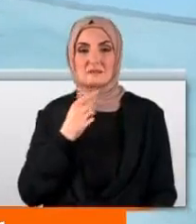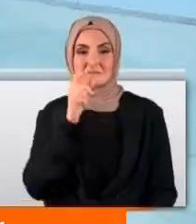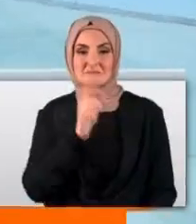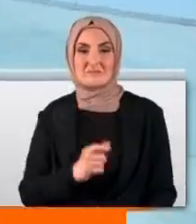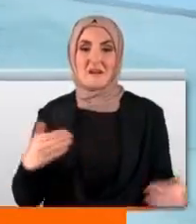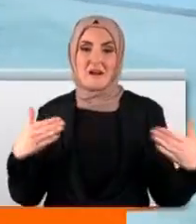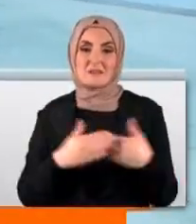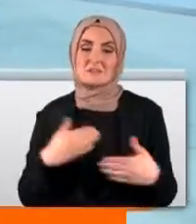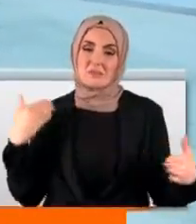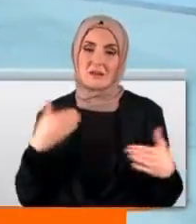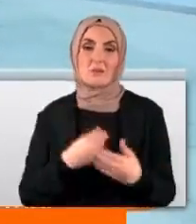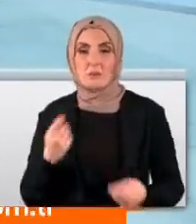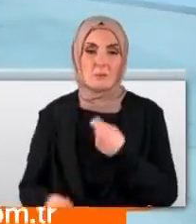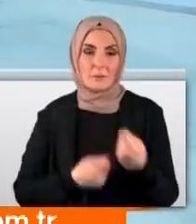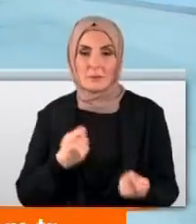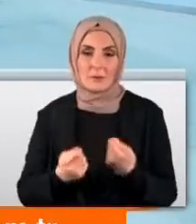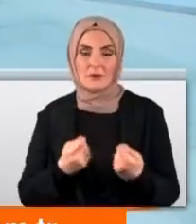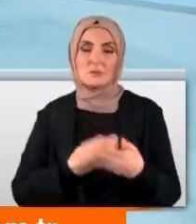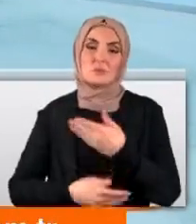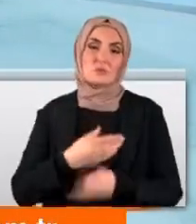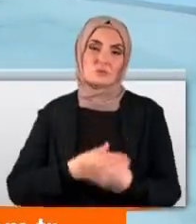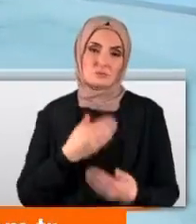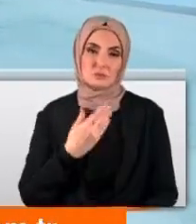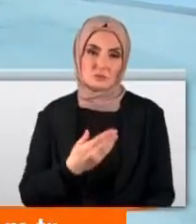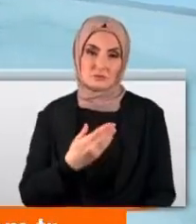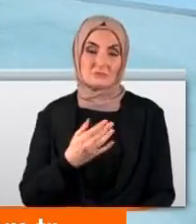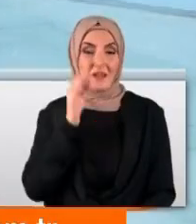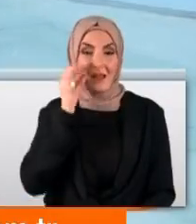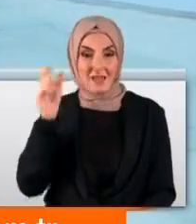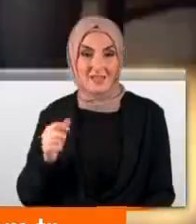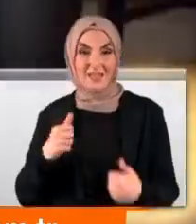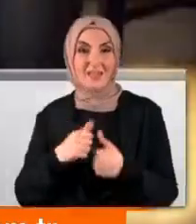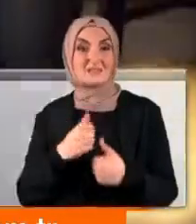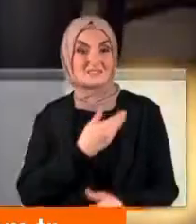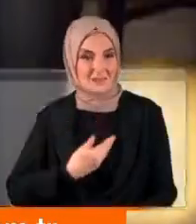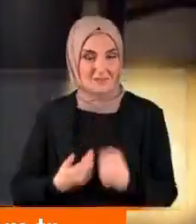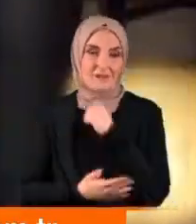pili bitmiş. Erkeğin de yardımcı olması lazım. Zaten eşini seven erkek yardımcı olur.